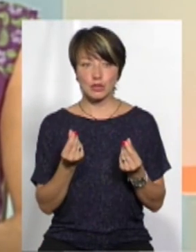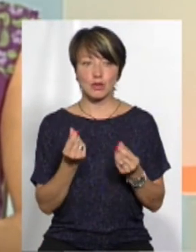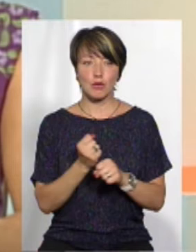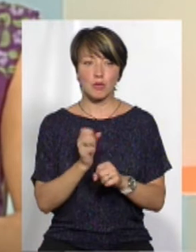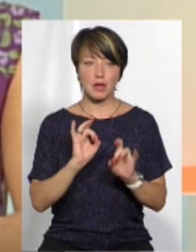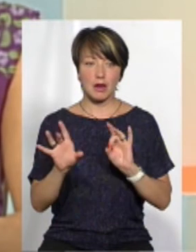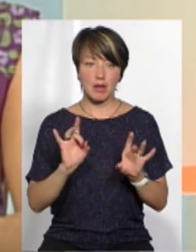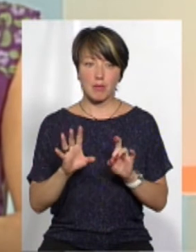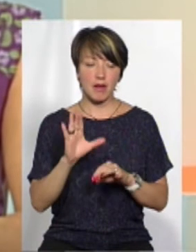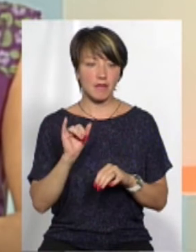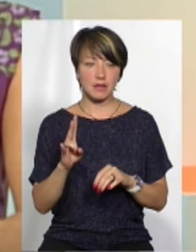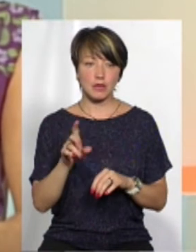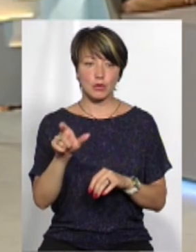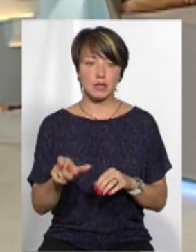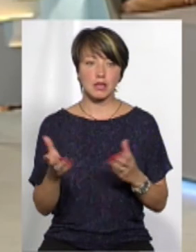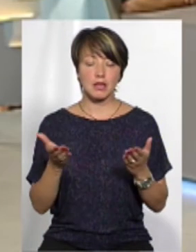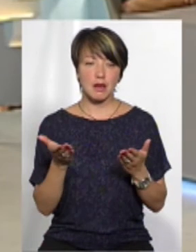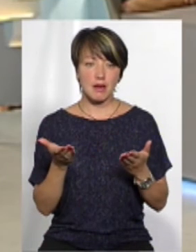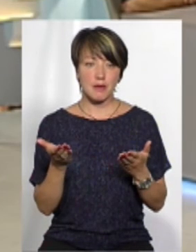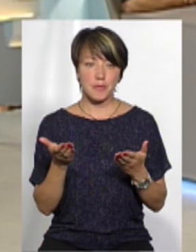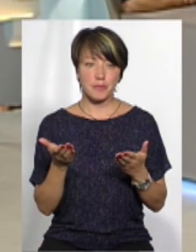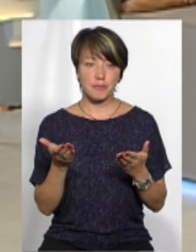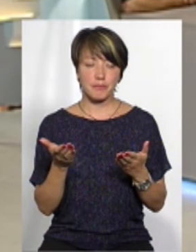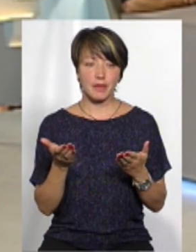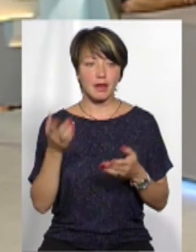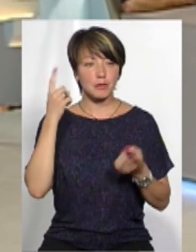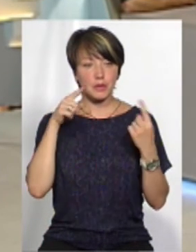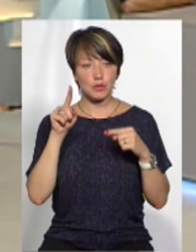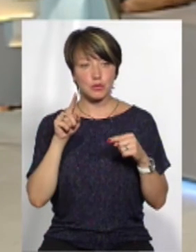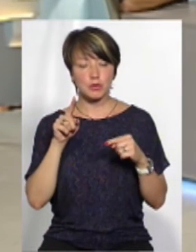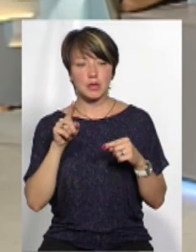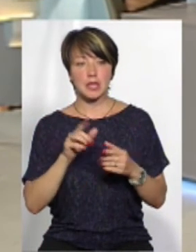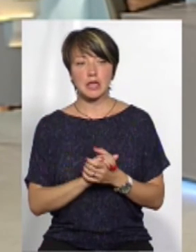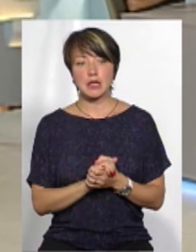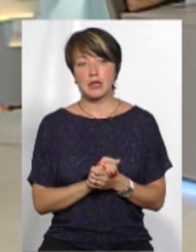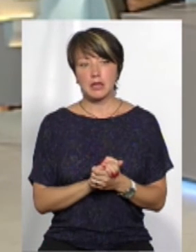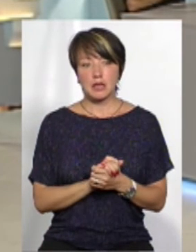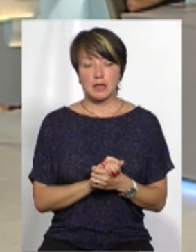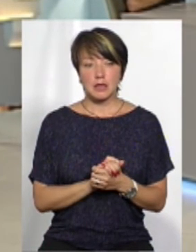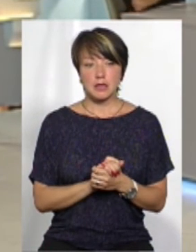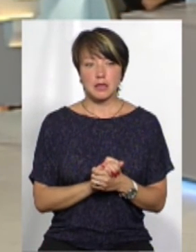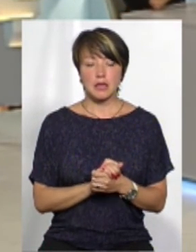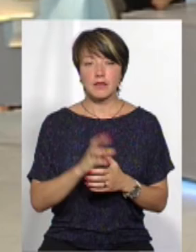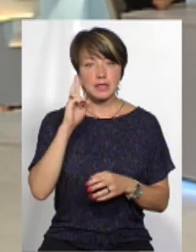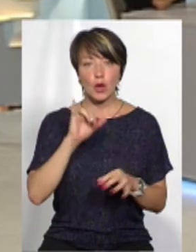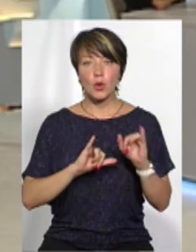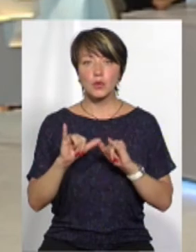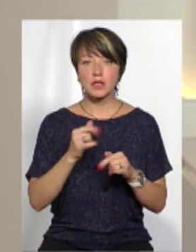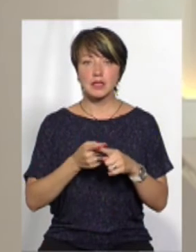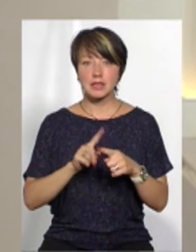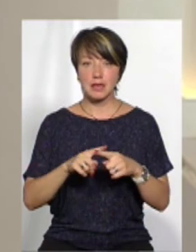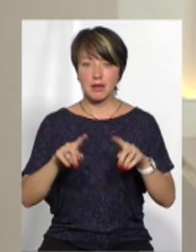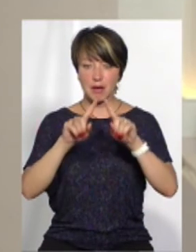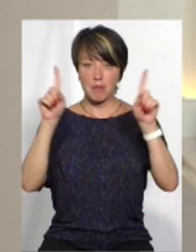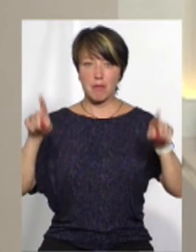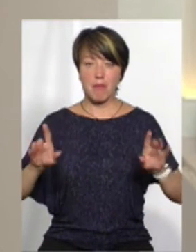і робить йому рекламу. А він людина, яка креативна і придумує. А ось ви не знаєте, куди діваються відходи від цих